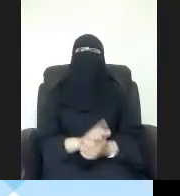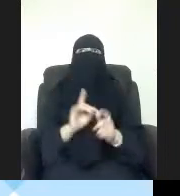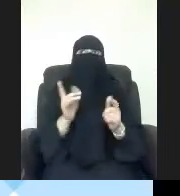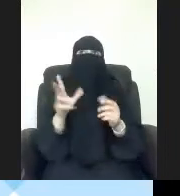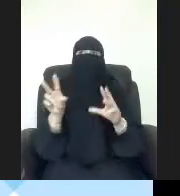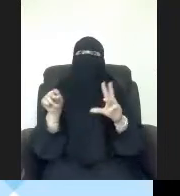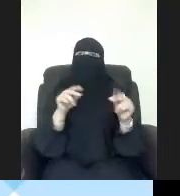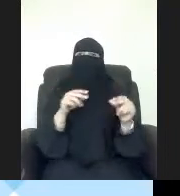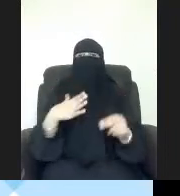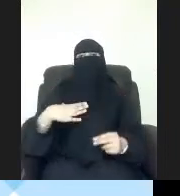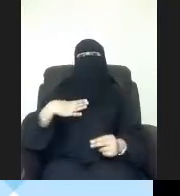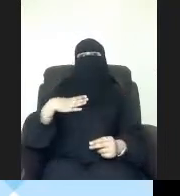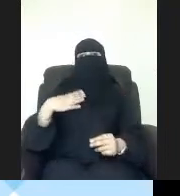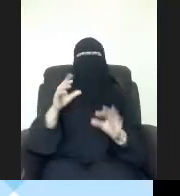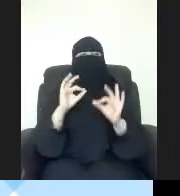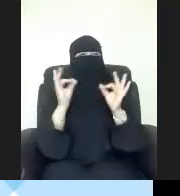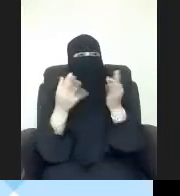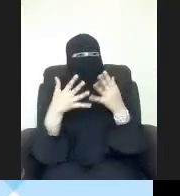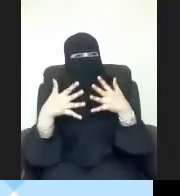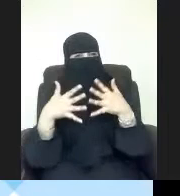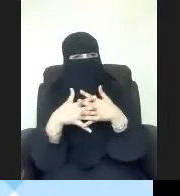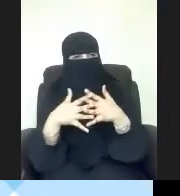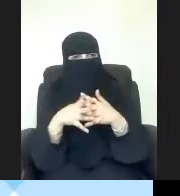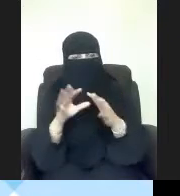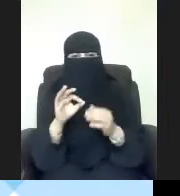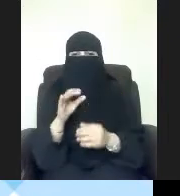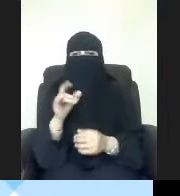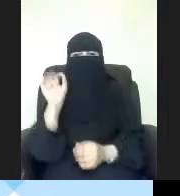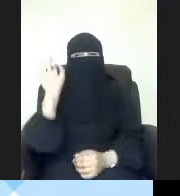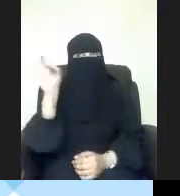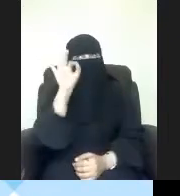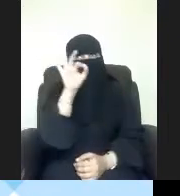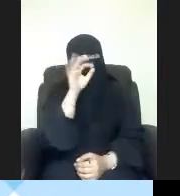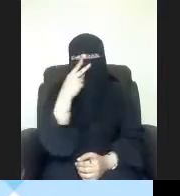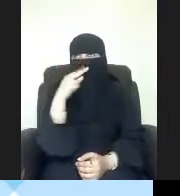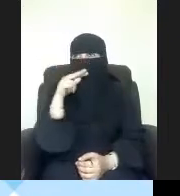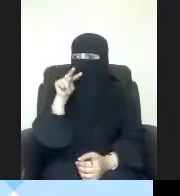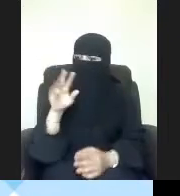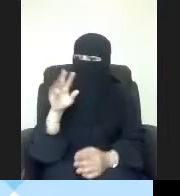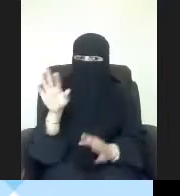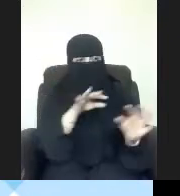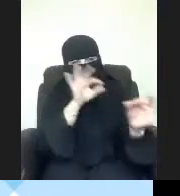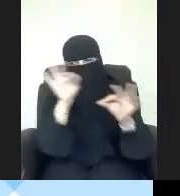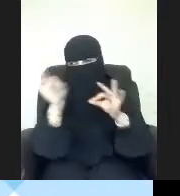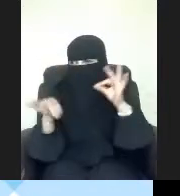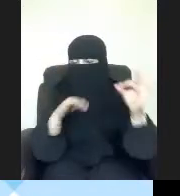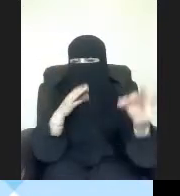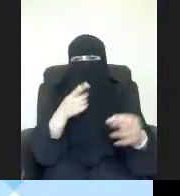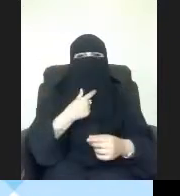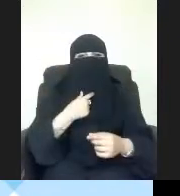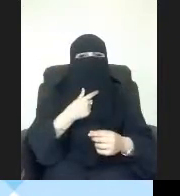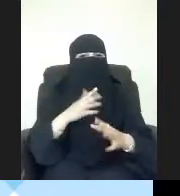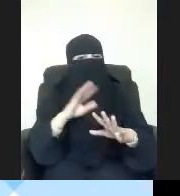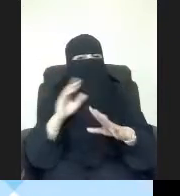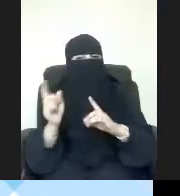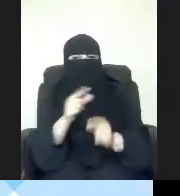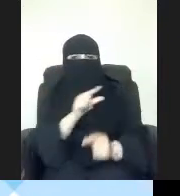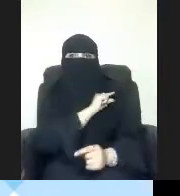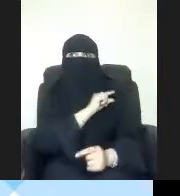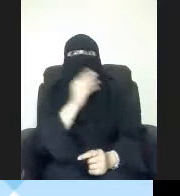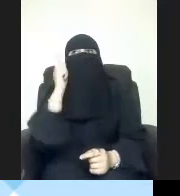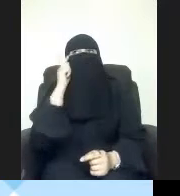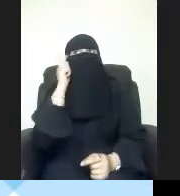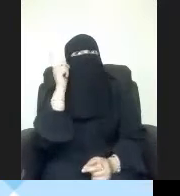كخلية نحل صوتا وإزعاجا نوعا ما، ولكن عندما يرى النتائج سيعلم أن التعلم